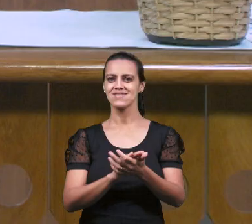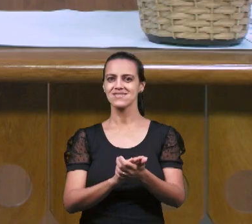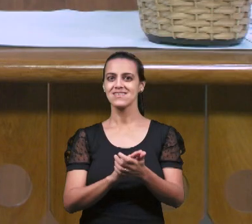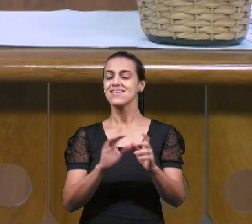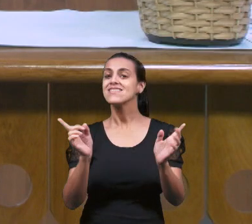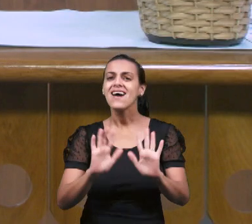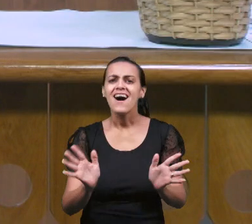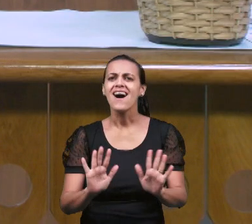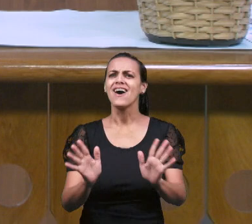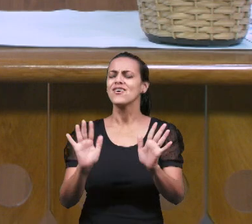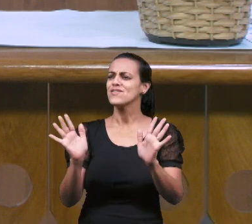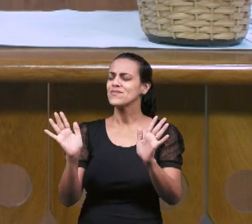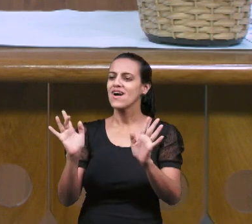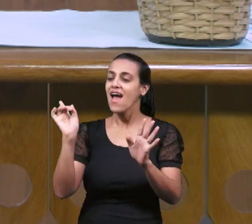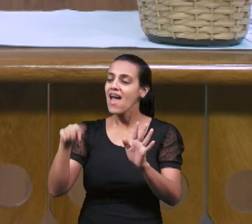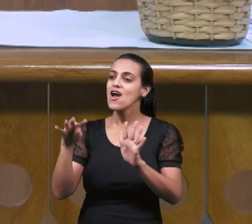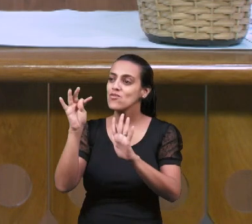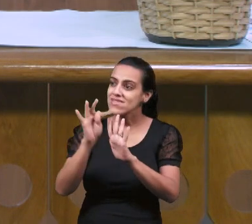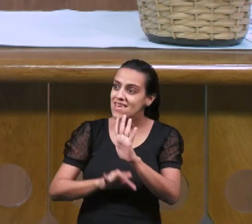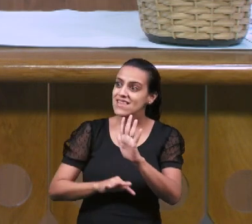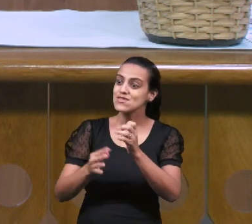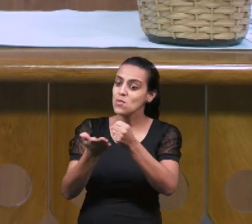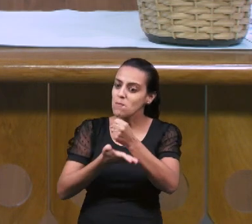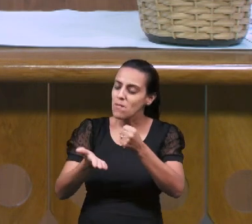Donc, le texte